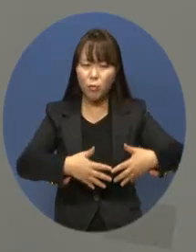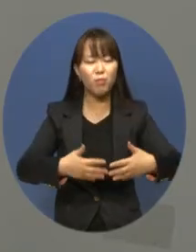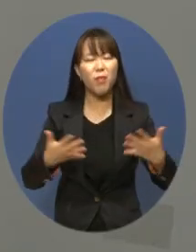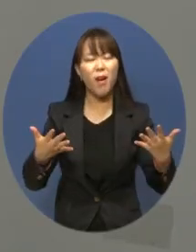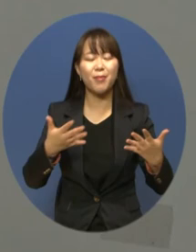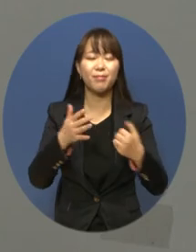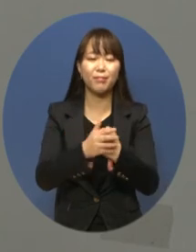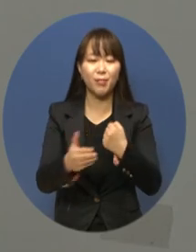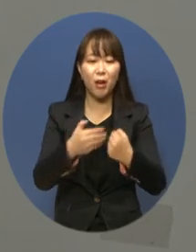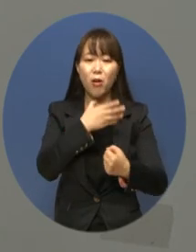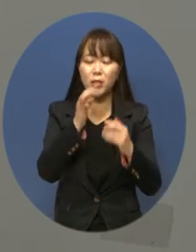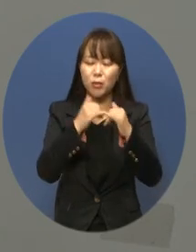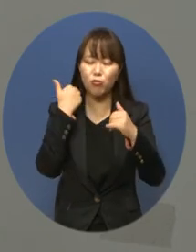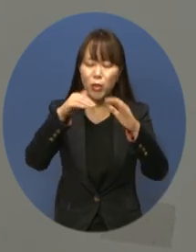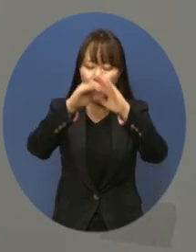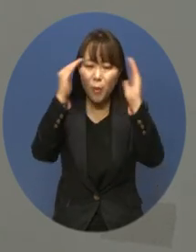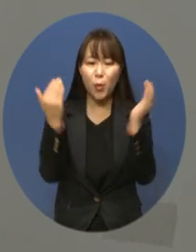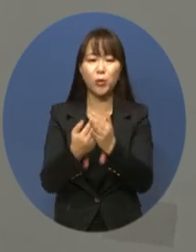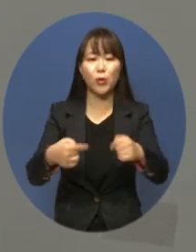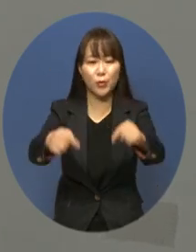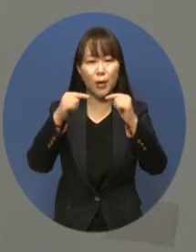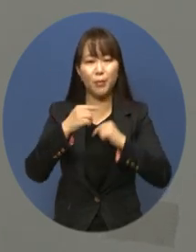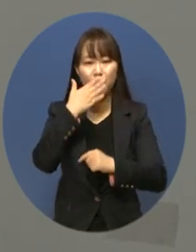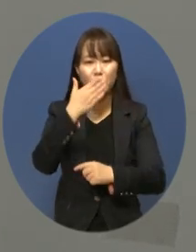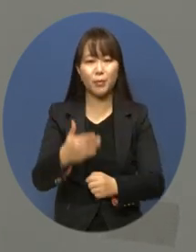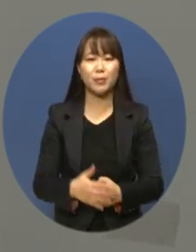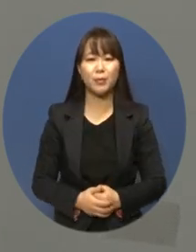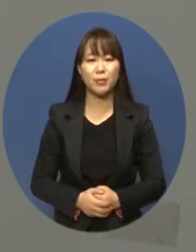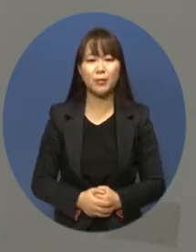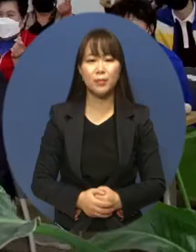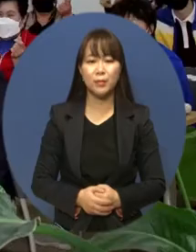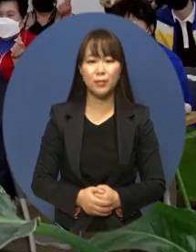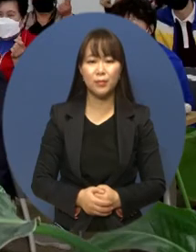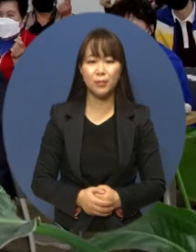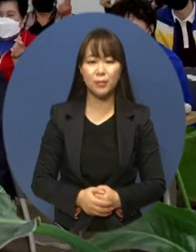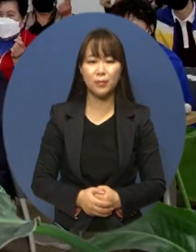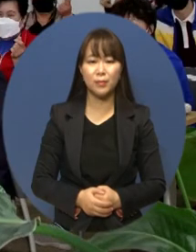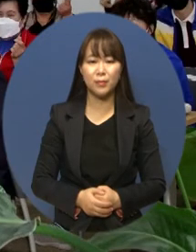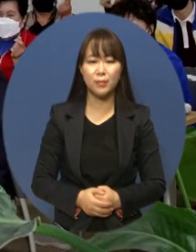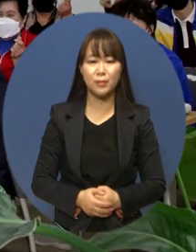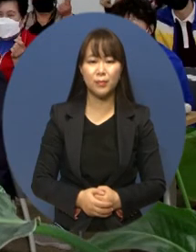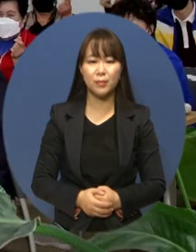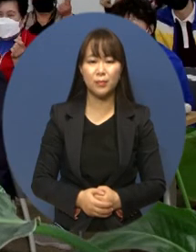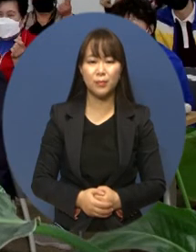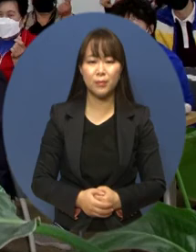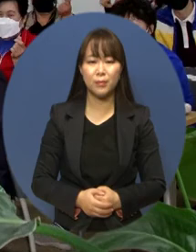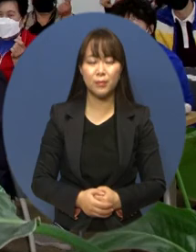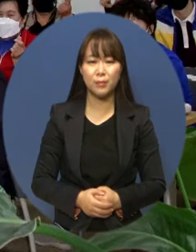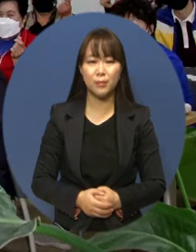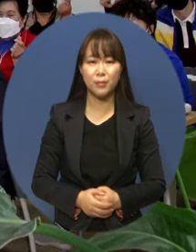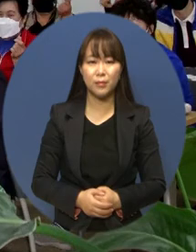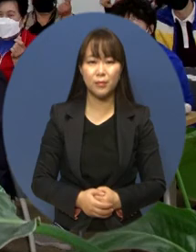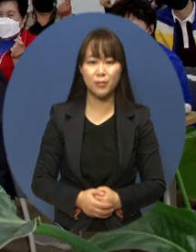없어 어르신이면 누구나 참여하실 수 있습니다. 복지TV 경기방송 정은선입니다.